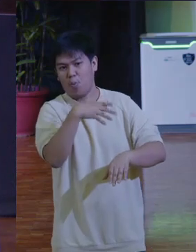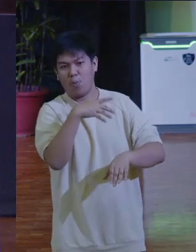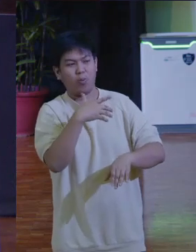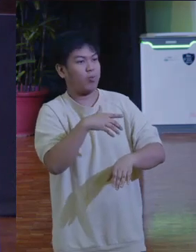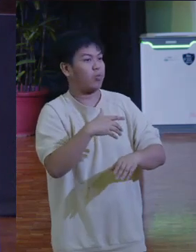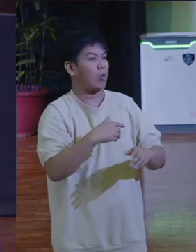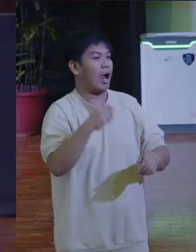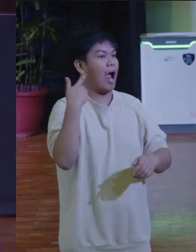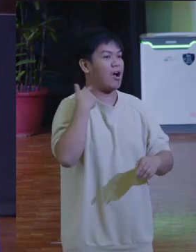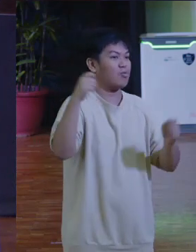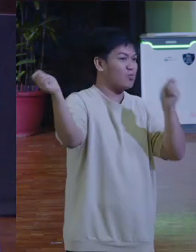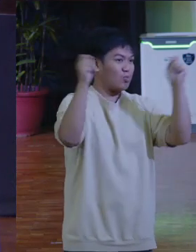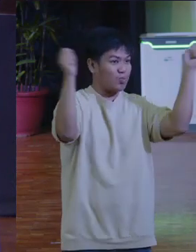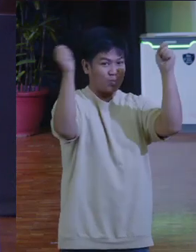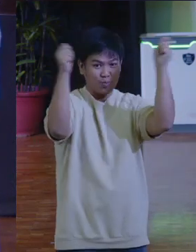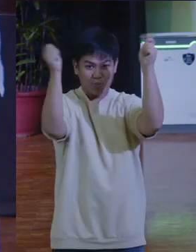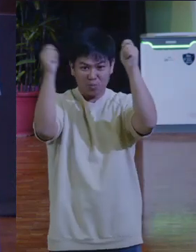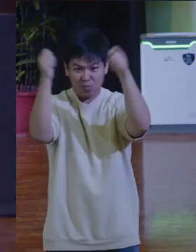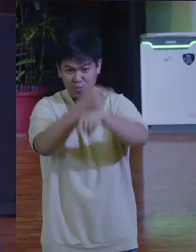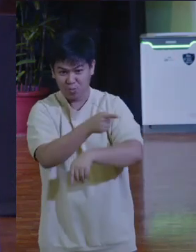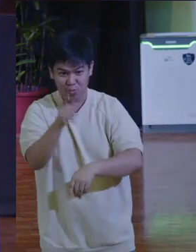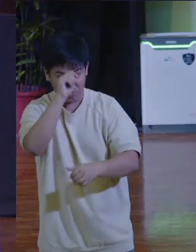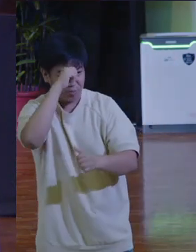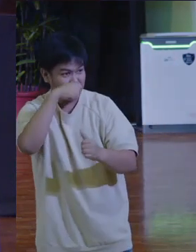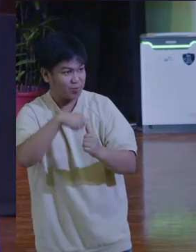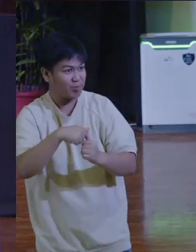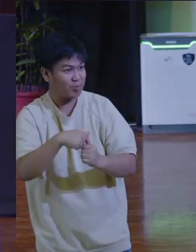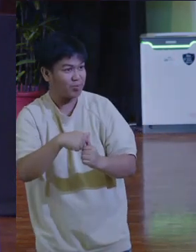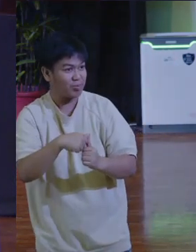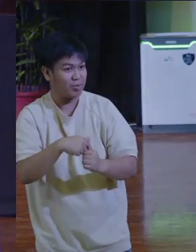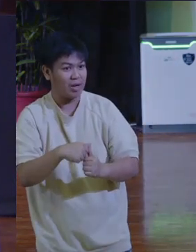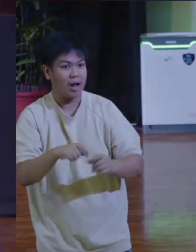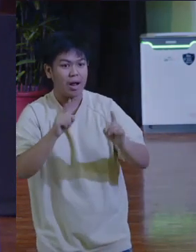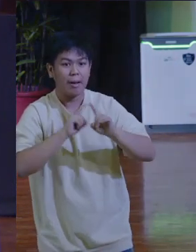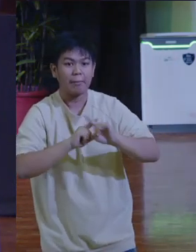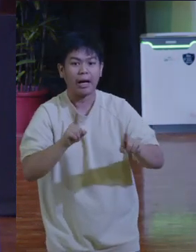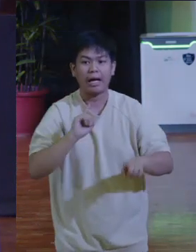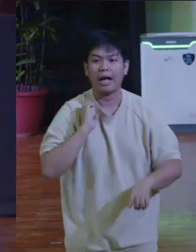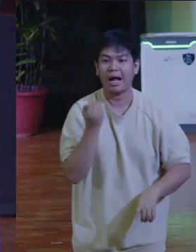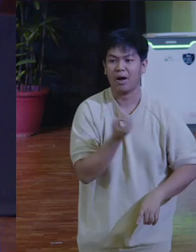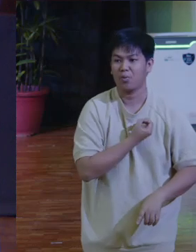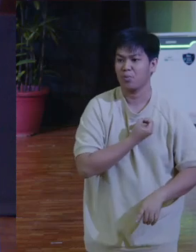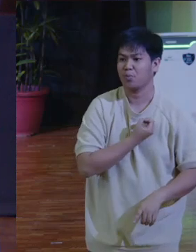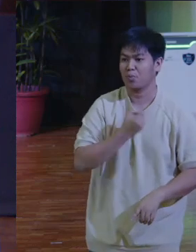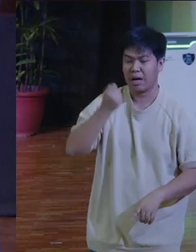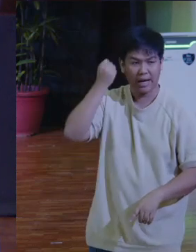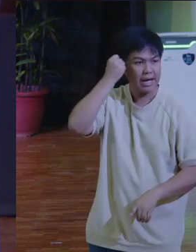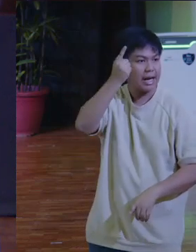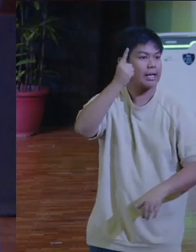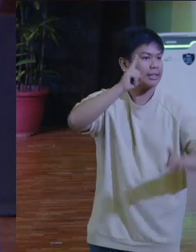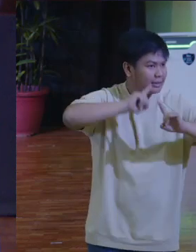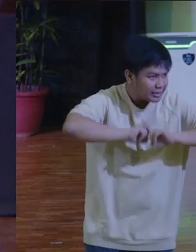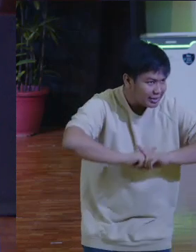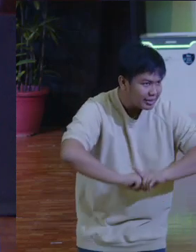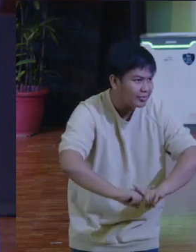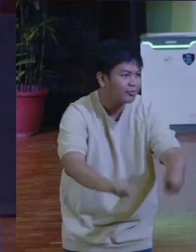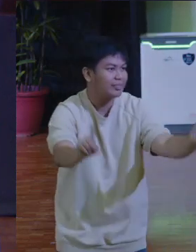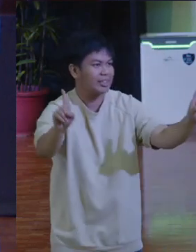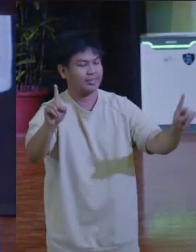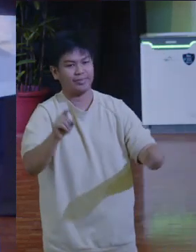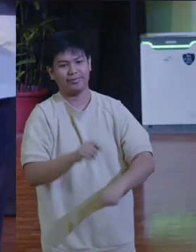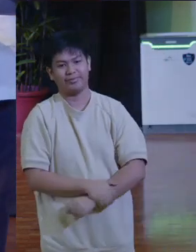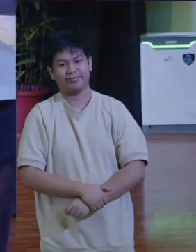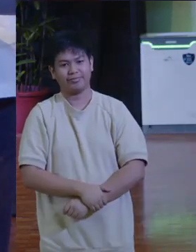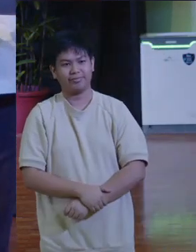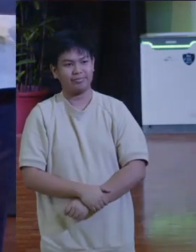kasalanan. Pero para sa atin ngayon, yung good news for the poor. Dahil